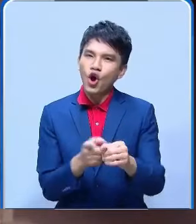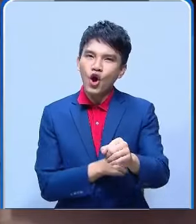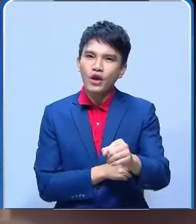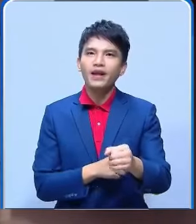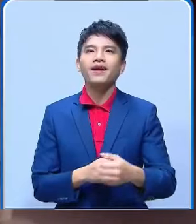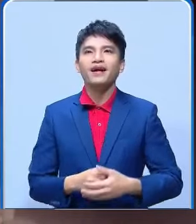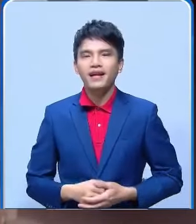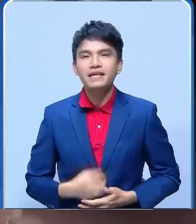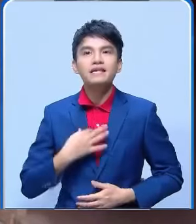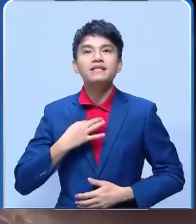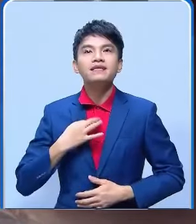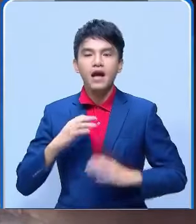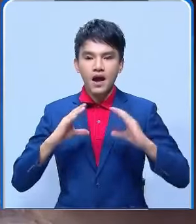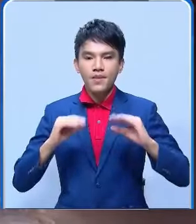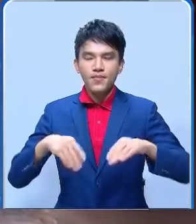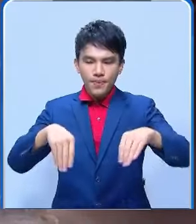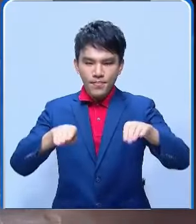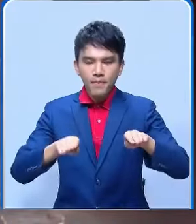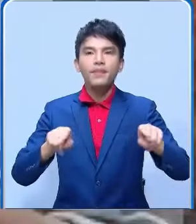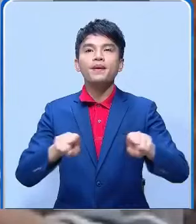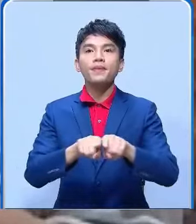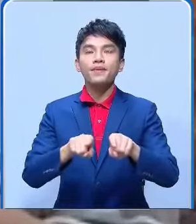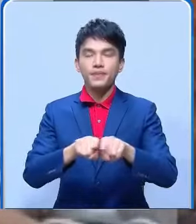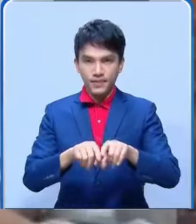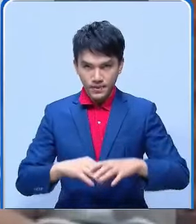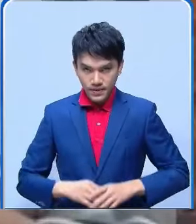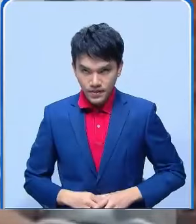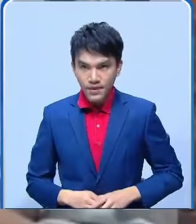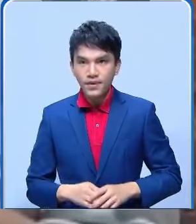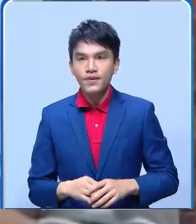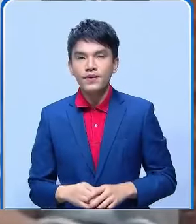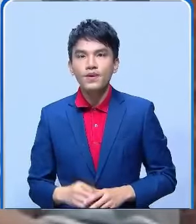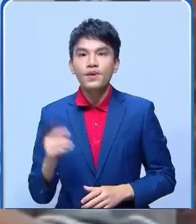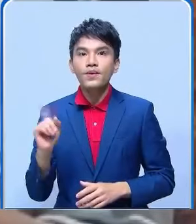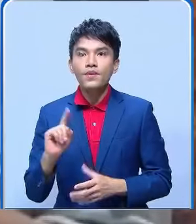ก็เตรียมเอาไว้ที่หมอนแล้วด้วยเช่นเดียวกันนะคะ ซึ่งเดี๋ยวพอน้องกลับมาเราก็คงจะ